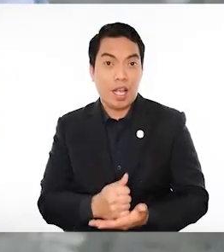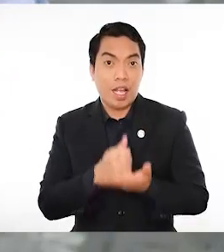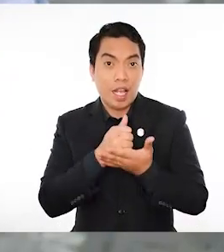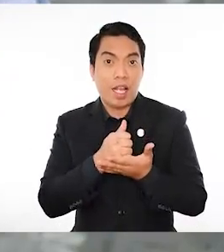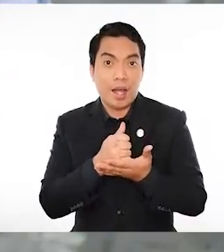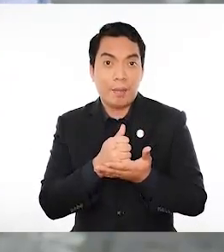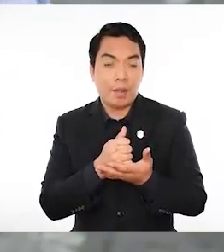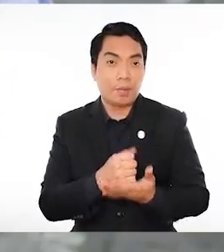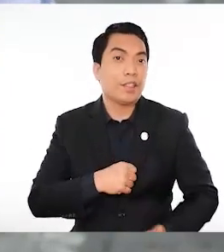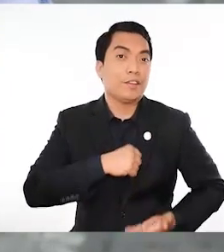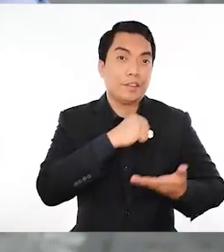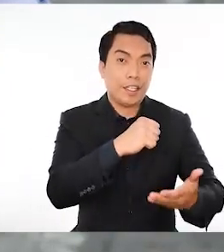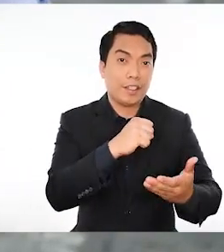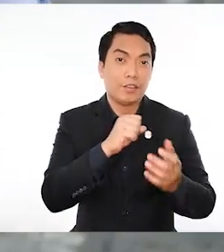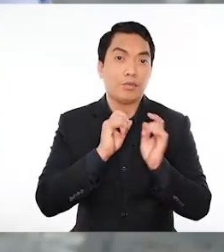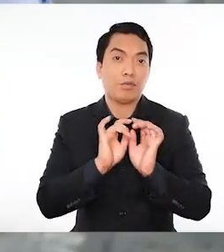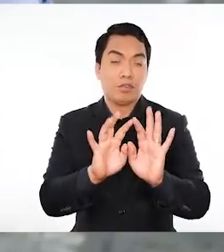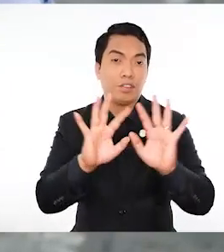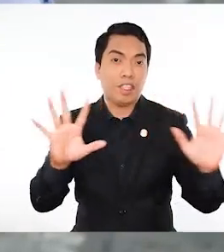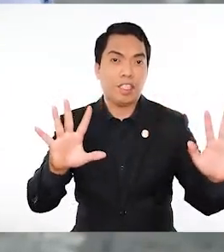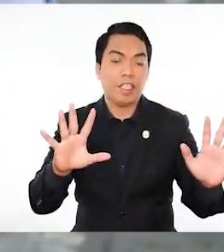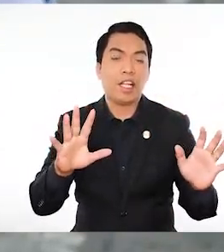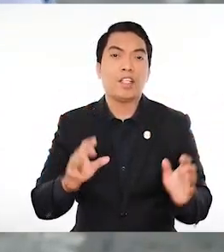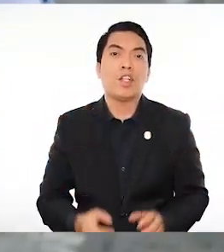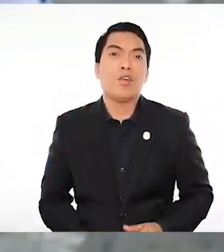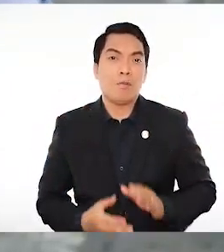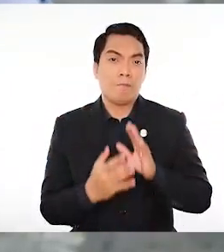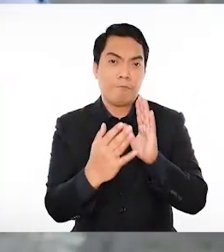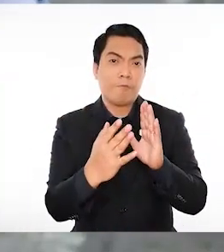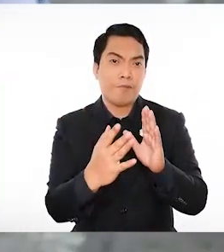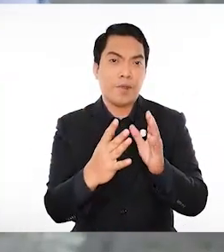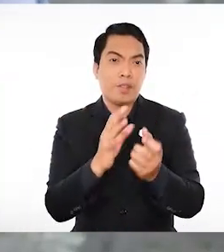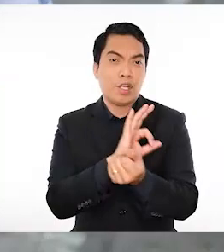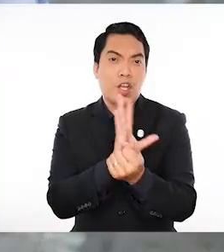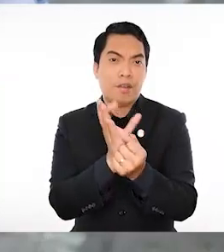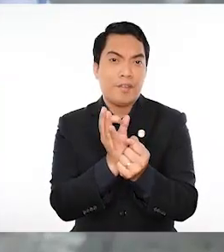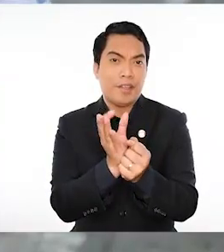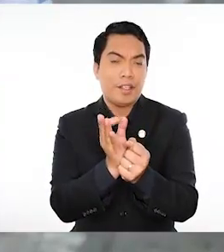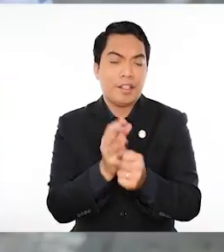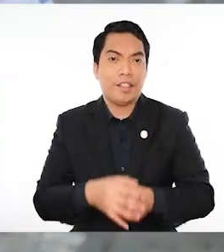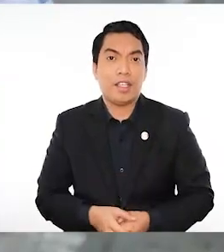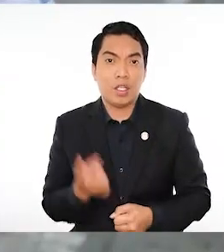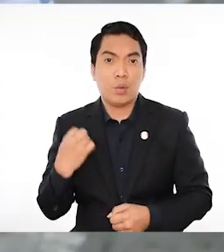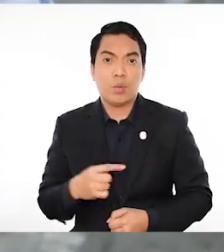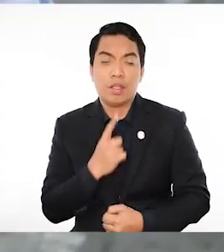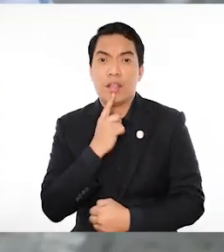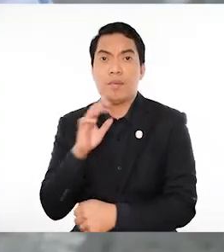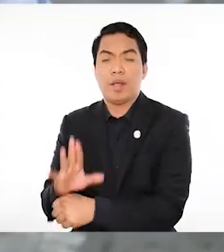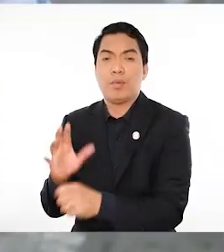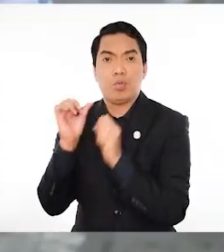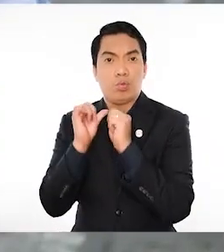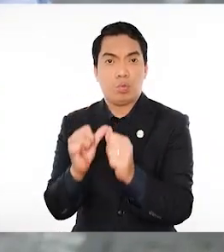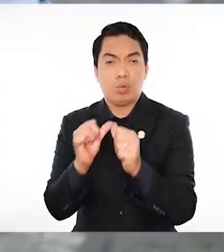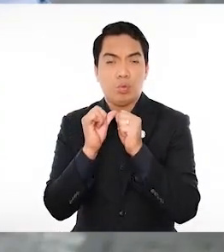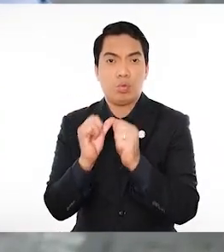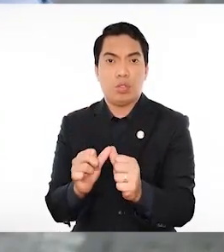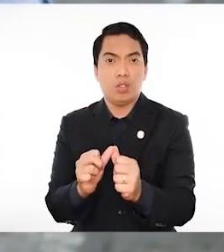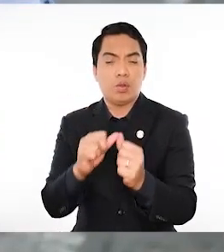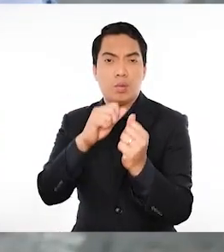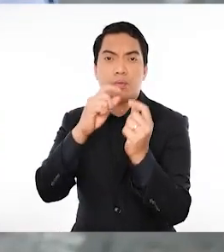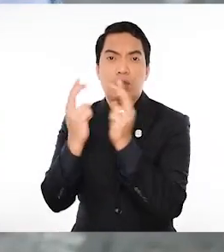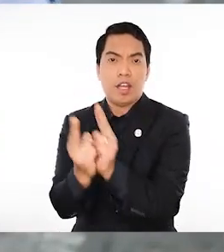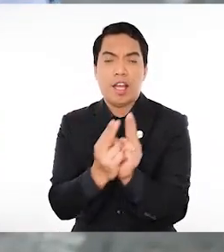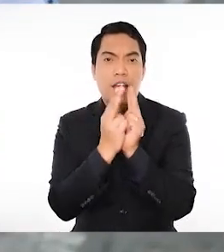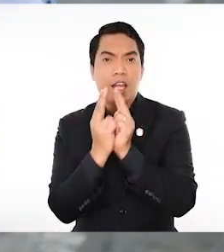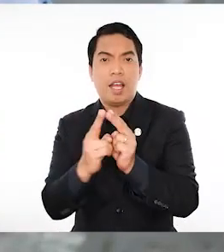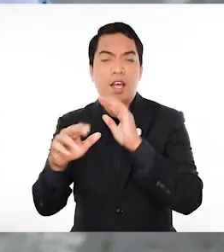kababayan nating frontliners na pangunahing humaharap sa nakahahawang sakit. Pangako po namin na lagi kaming makikipagkaisa sa lahat